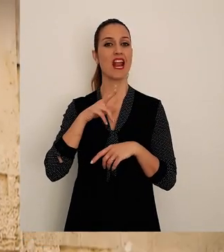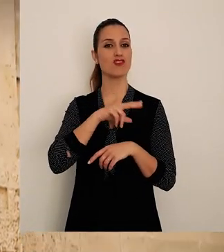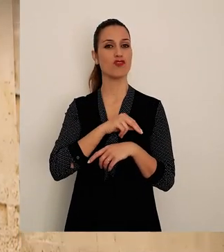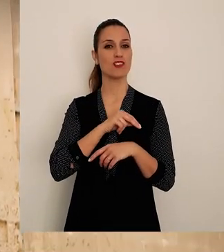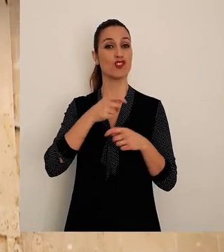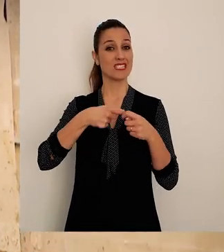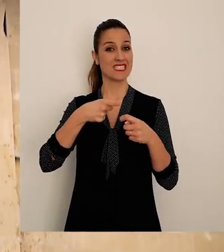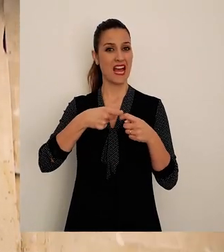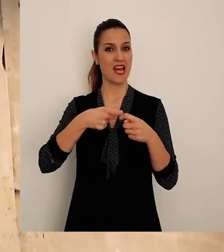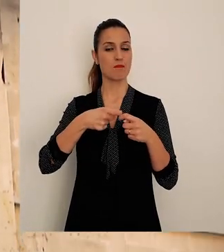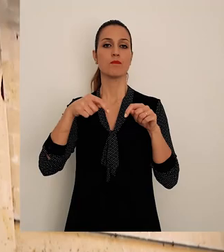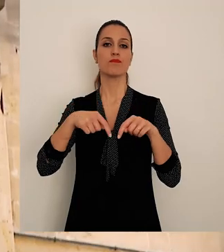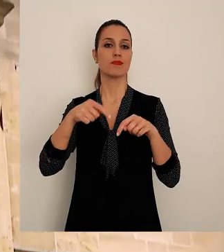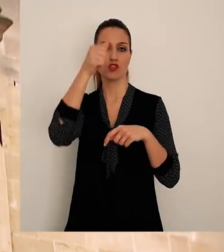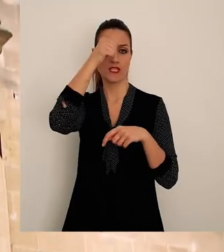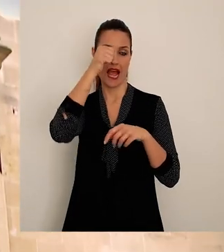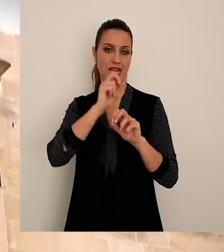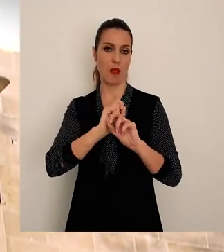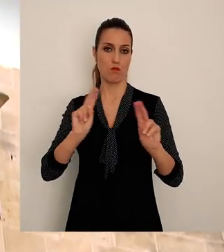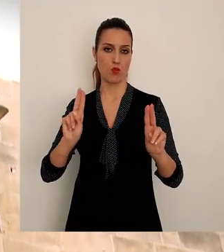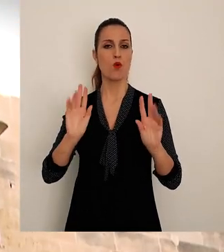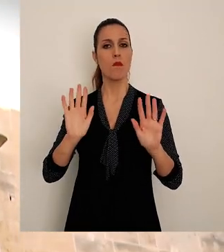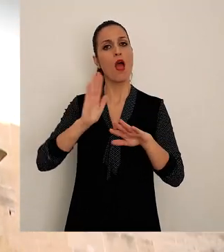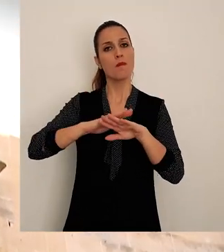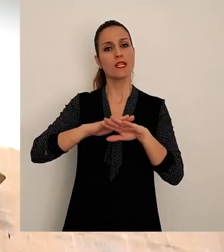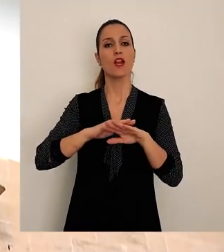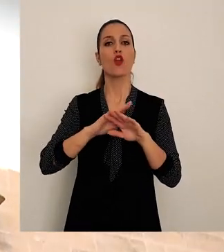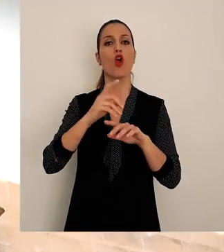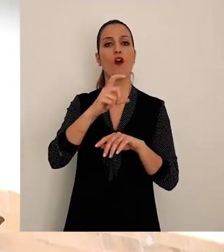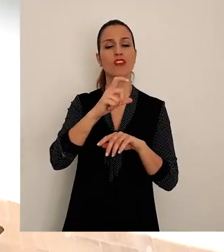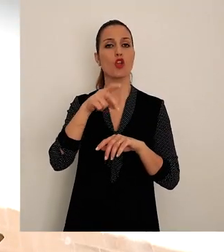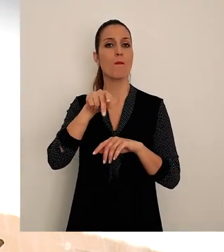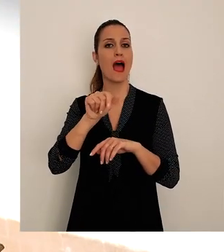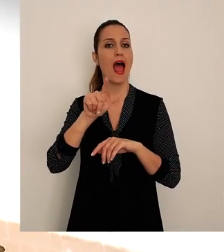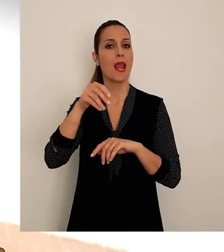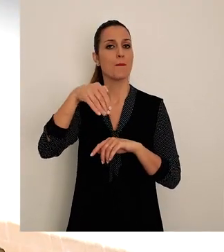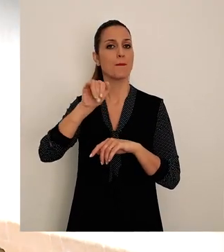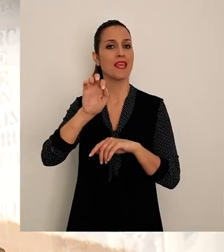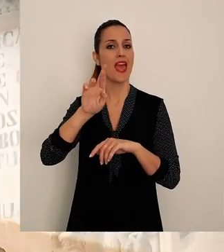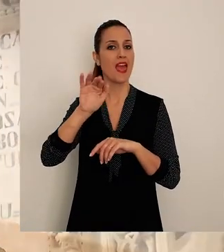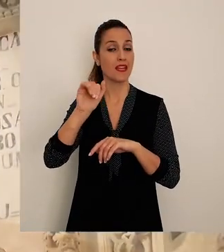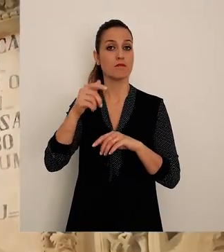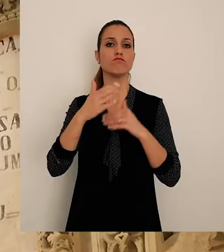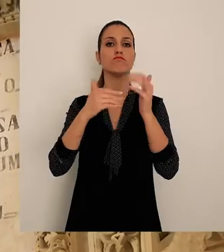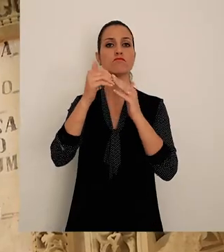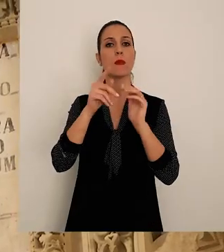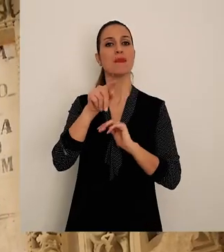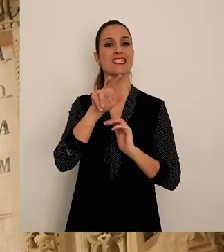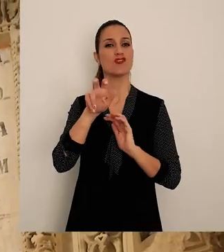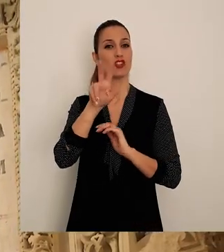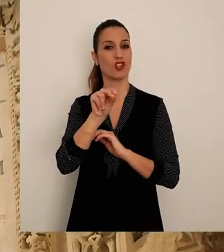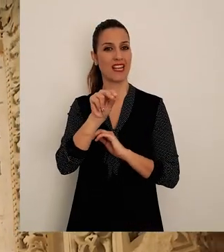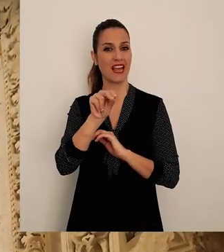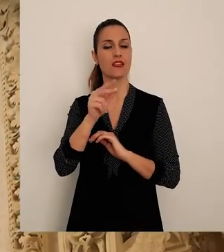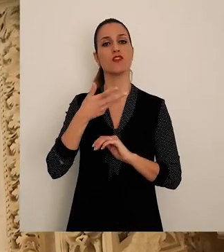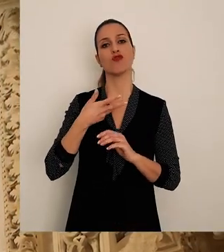La chiesa di San Francesco della Scarpa, oggi sconsacrata e parte del convitto Palmieri, fu costruita nel 1330 ed è